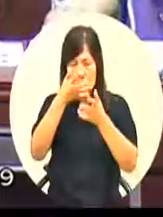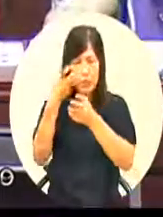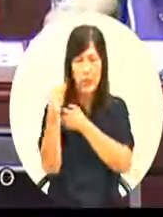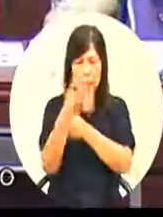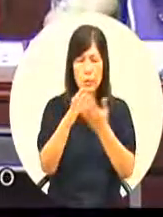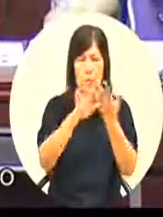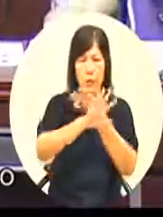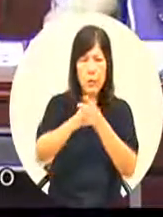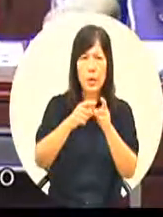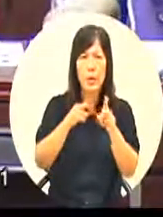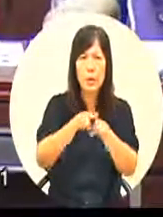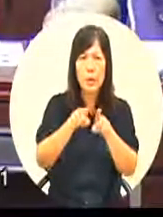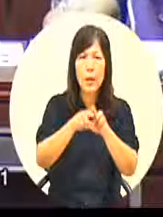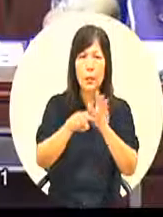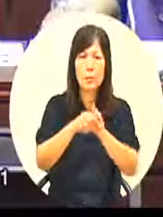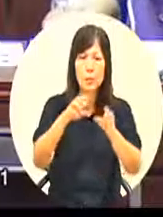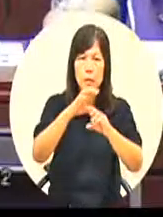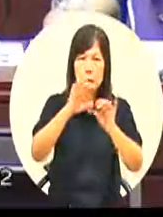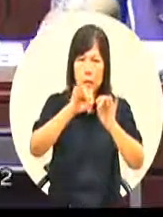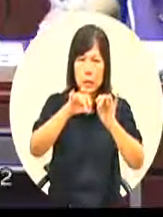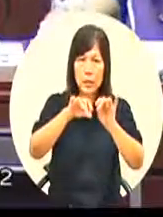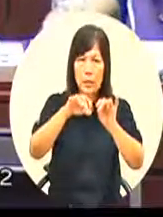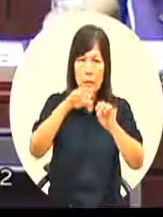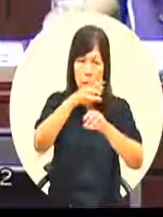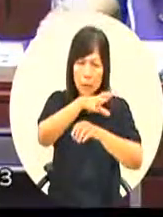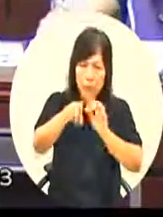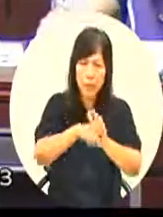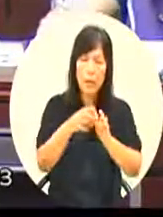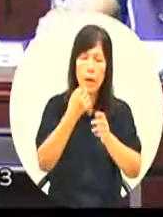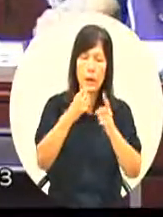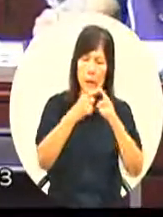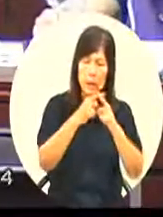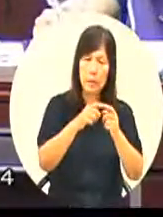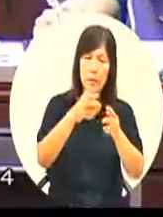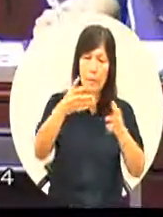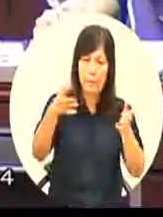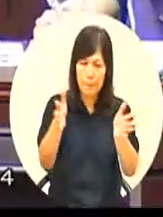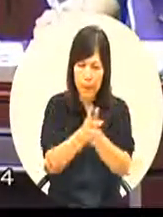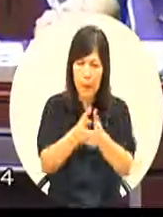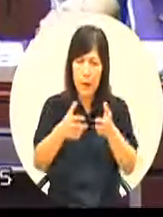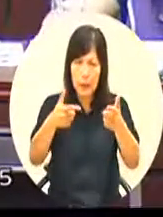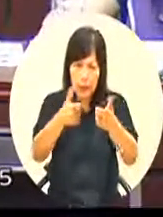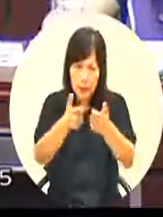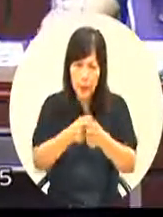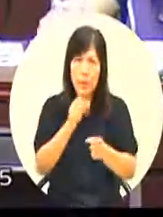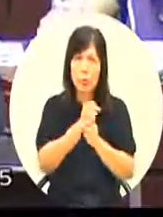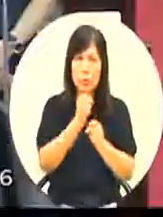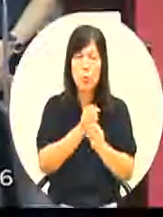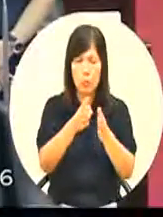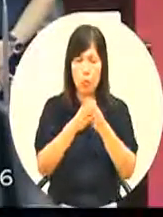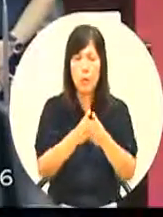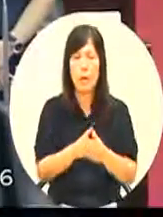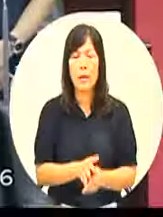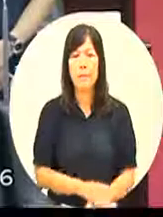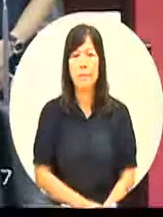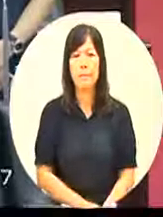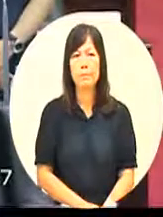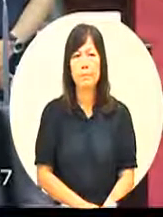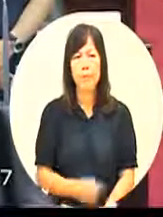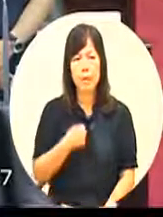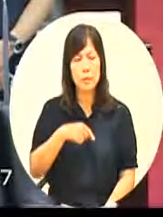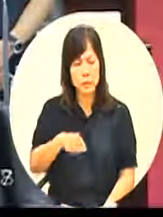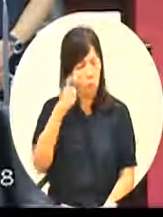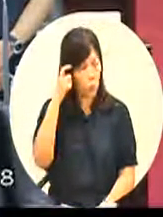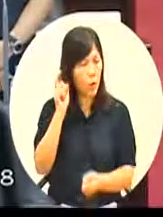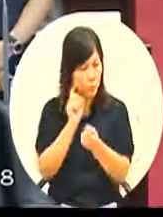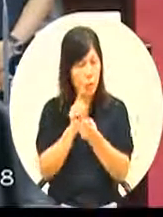营利就是空间跟人力经营团队这两边要同步做配套的准备。 好，谢谢局长。我想这样，我只要了